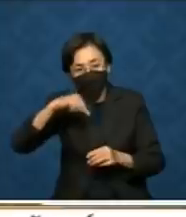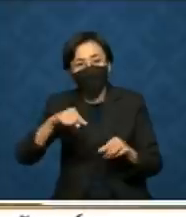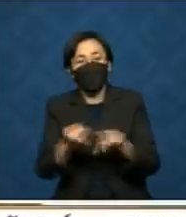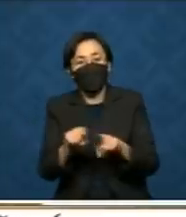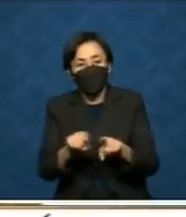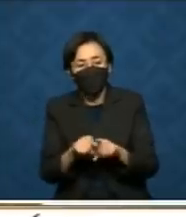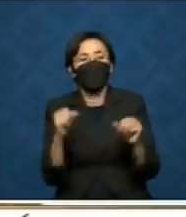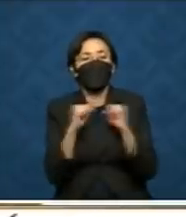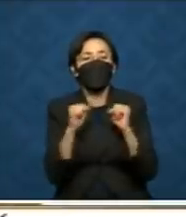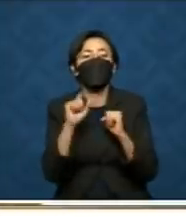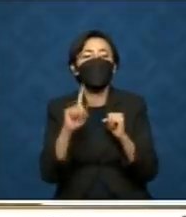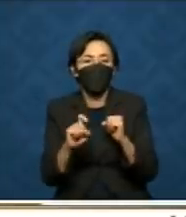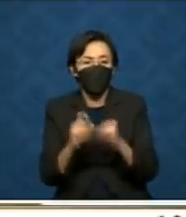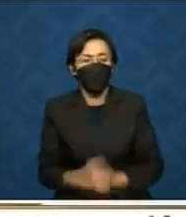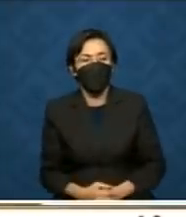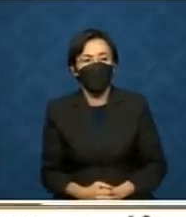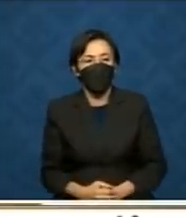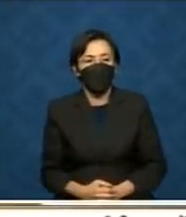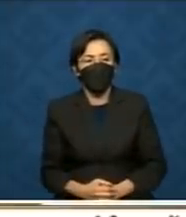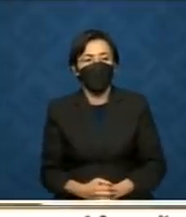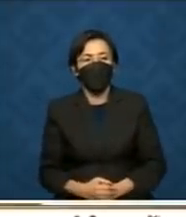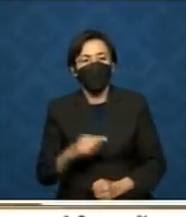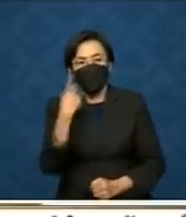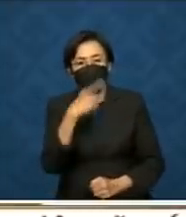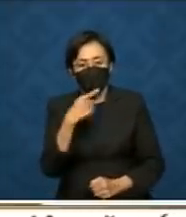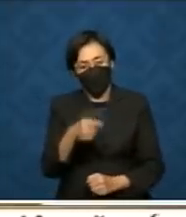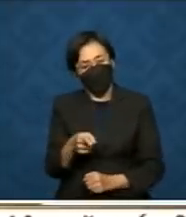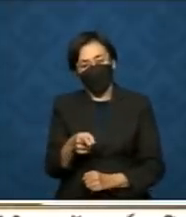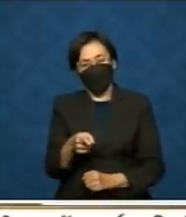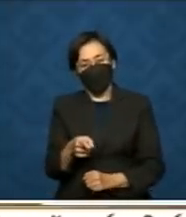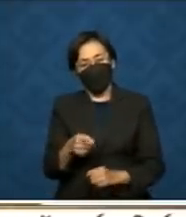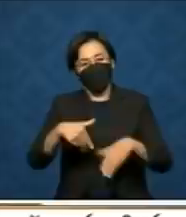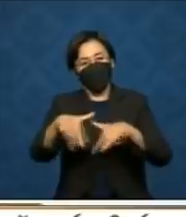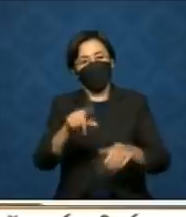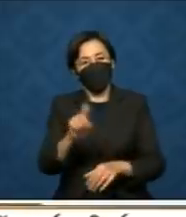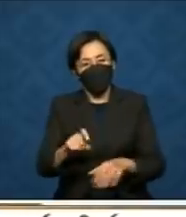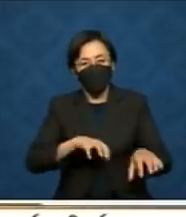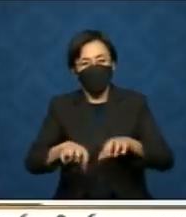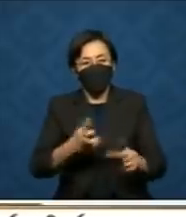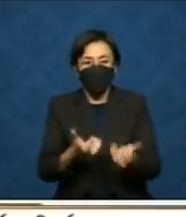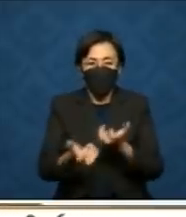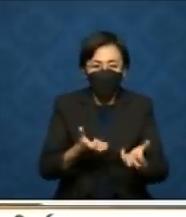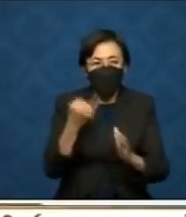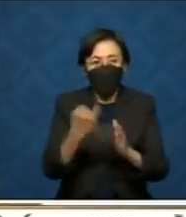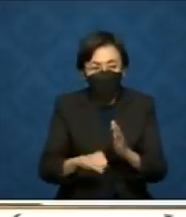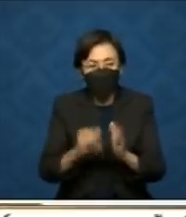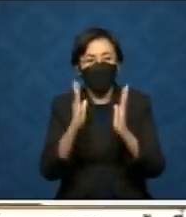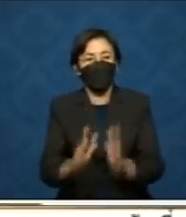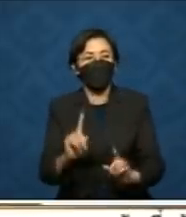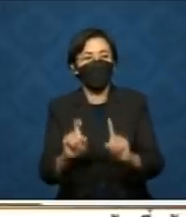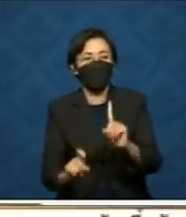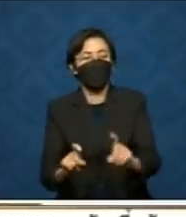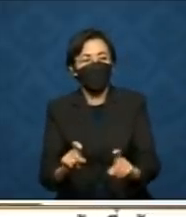ตายหัวข้อนั้นใครทำให้เขาตายใครบริหารผิดพลาดให้คนตายนี่